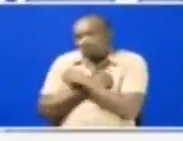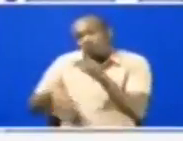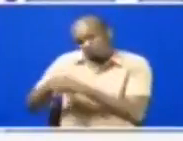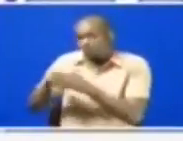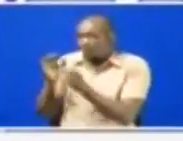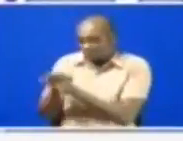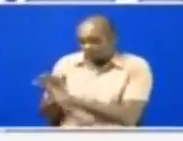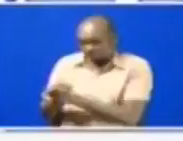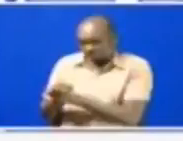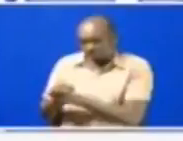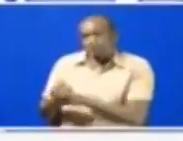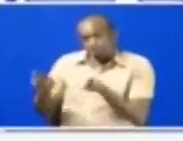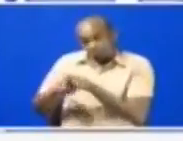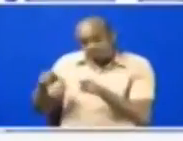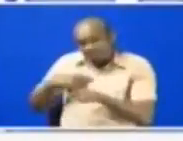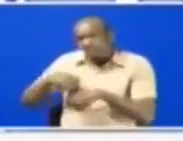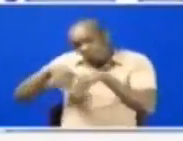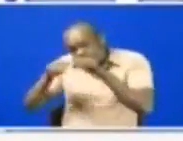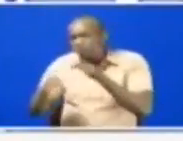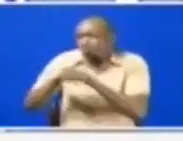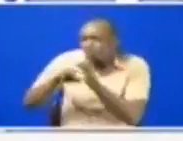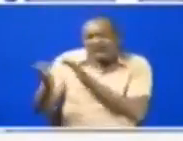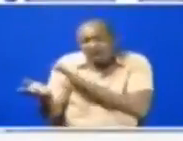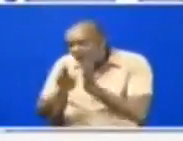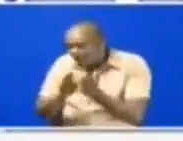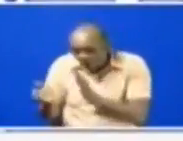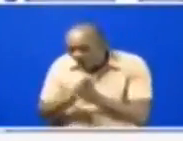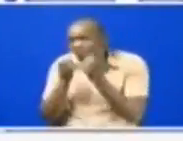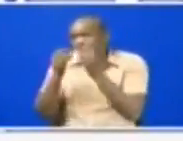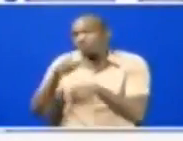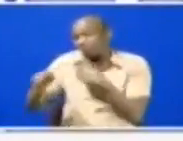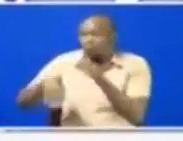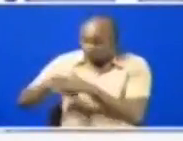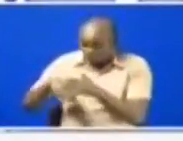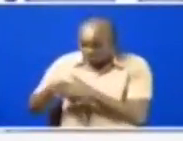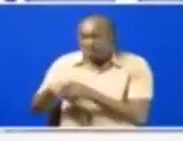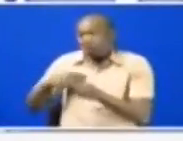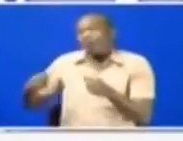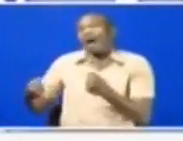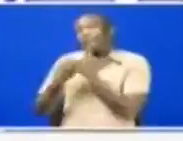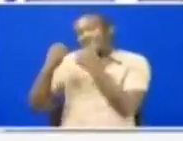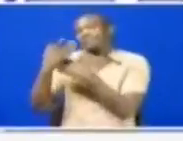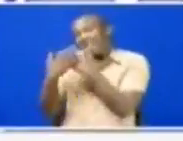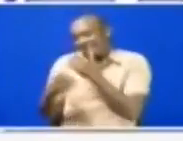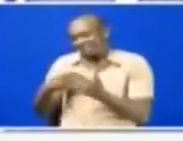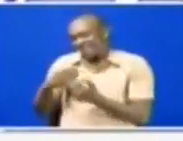kandanda sana. Alafu pia nilikuwa nafuatilia mambo ya kandanda. So nafikiria kuja kuingia kwa damu. So hiyo wakati